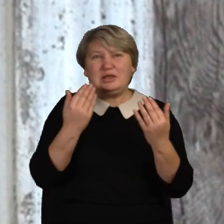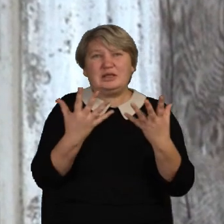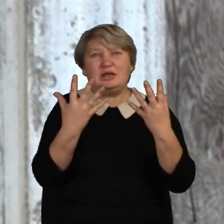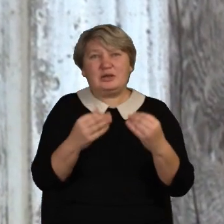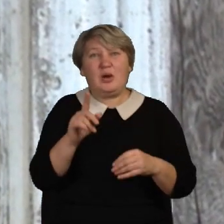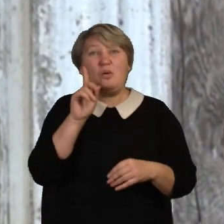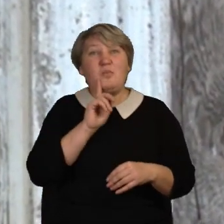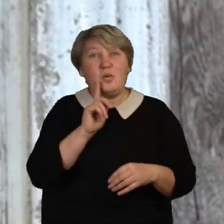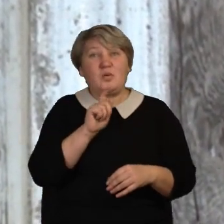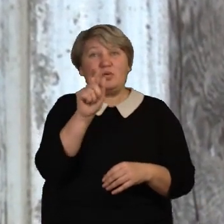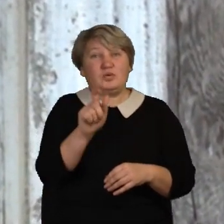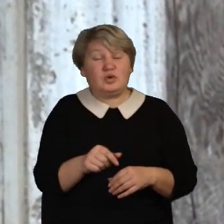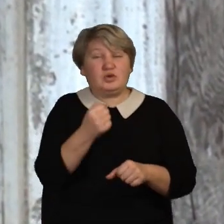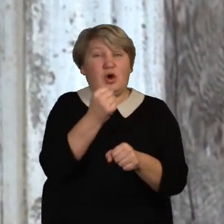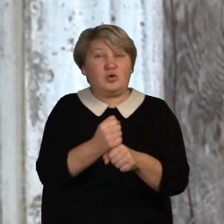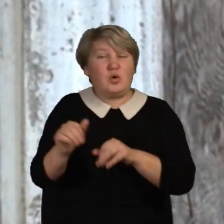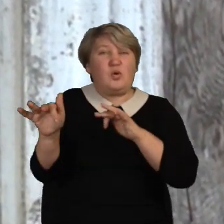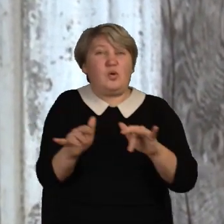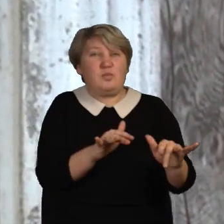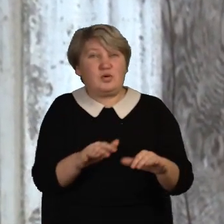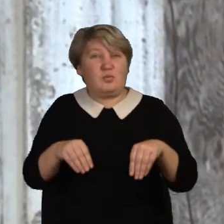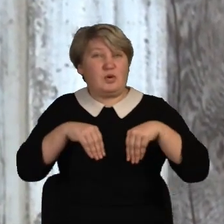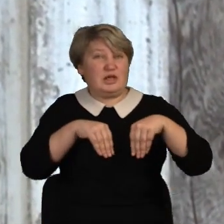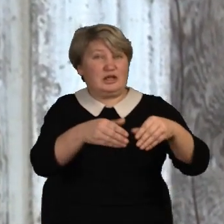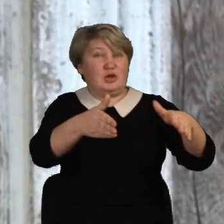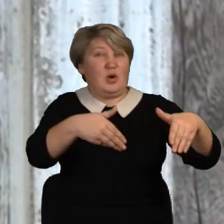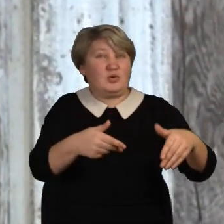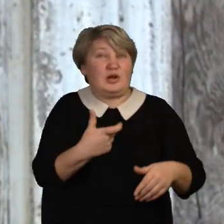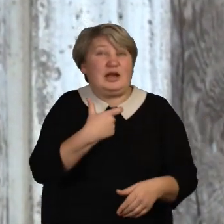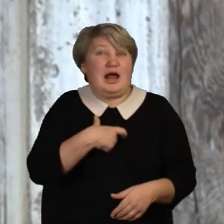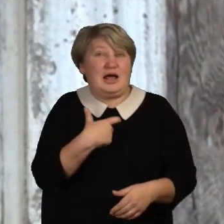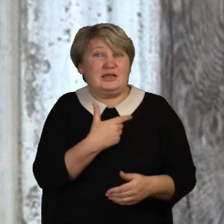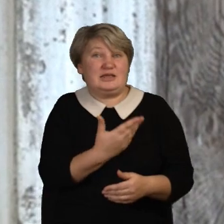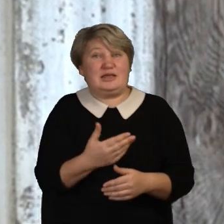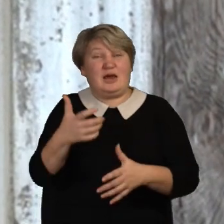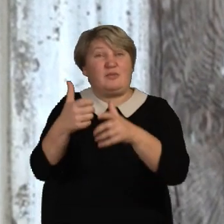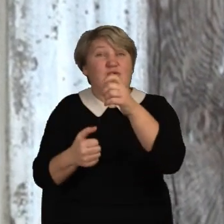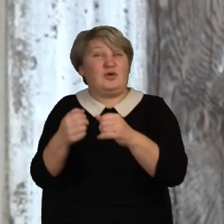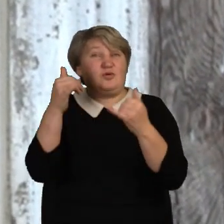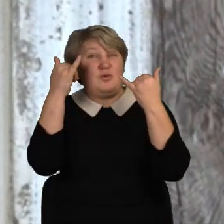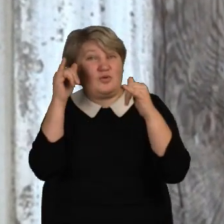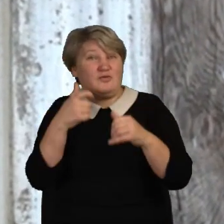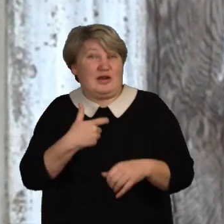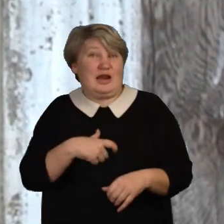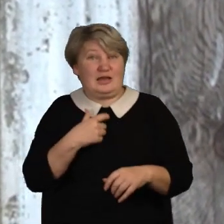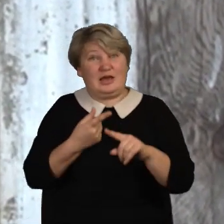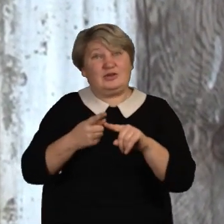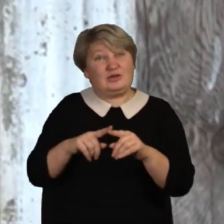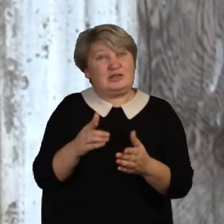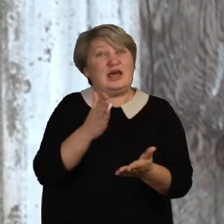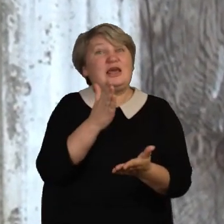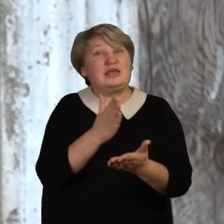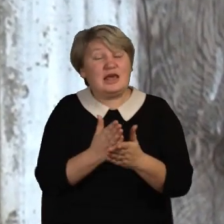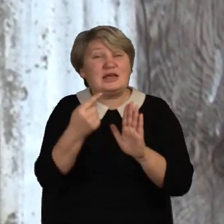людина робить рух, посадить гора для себе, здоїть корову для себе, то це є смерть